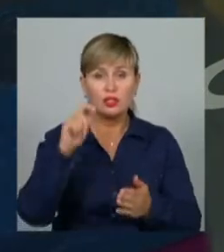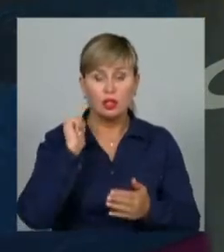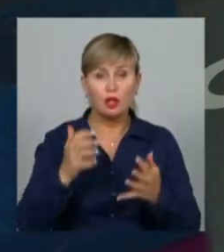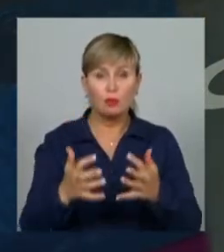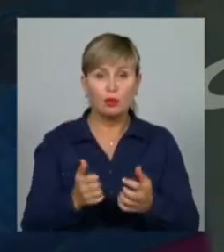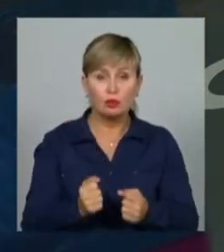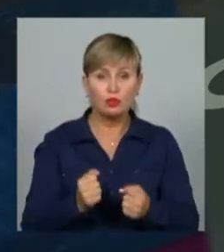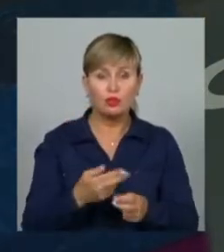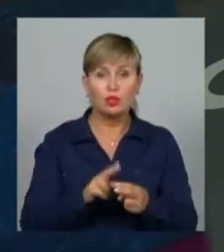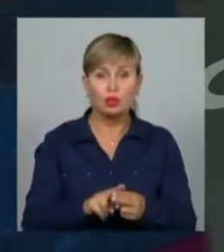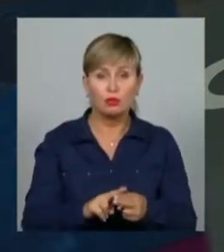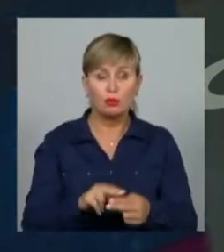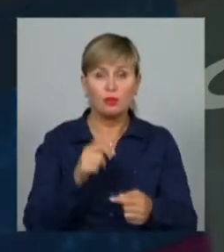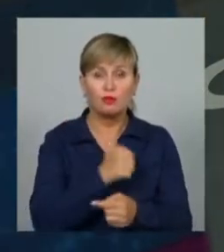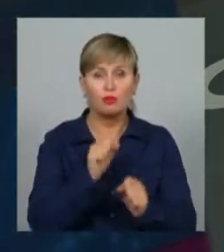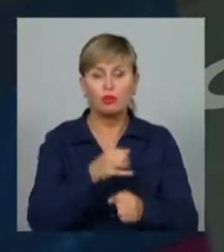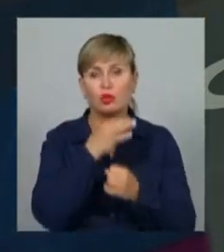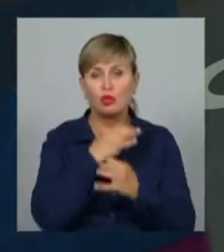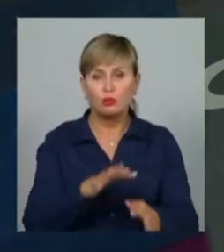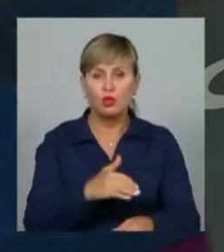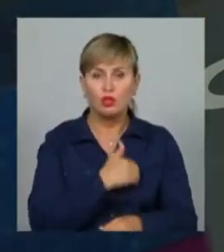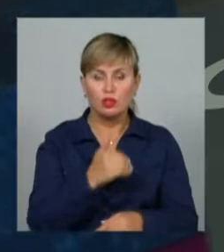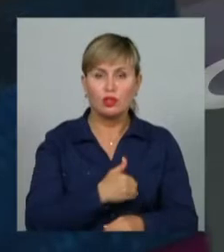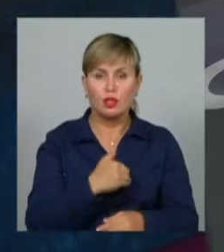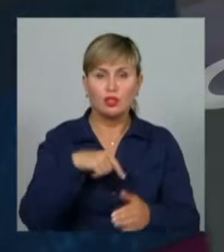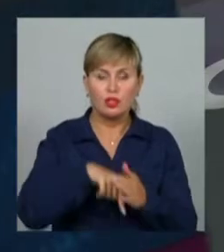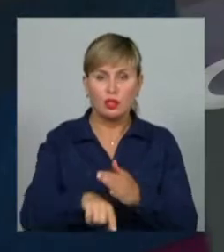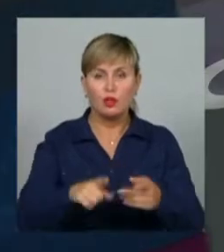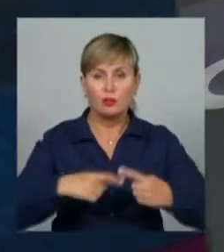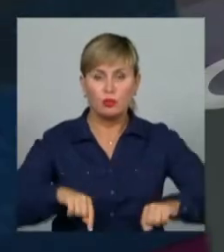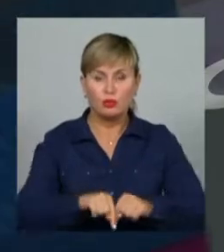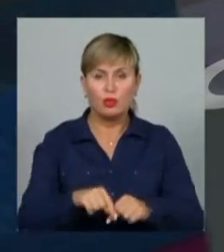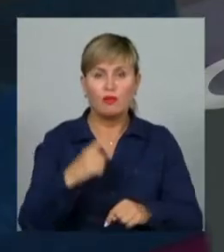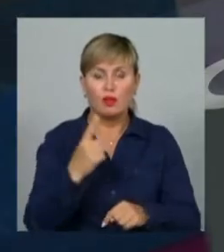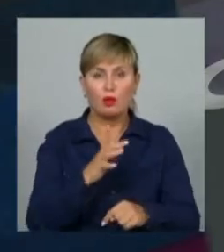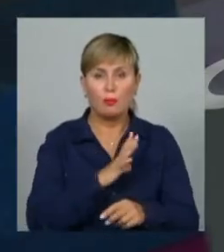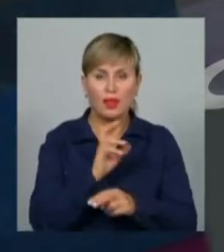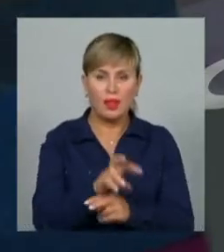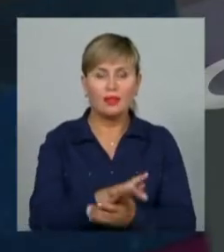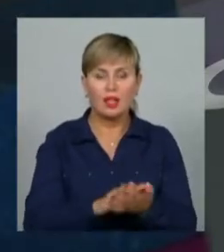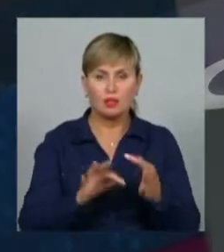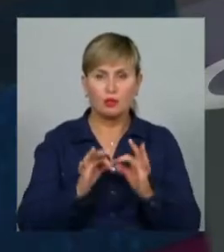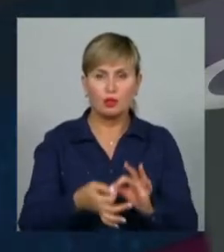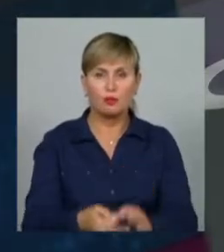получить антиковидную прививку может любой желающий в пунктах вакцинации. В одном из них побывала Динара